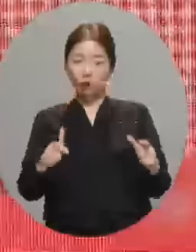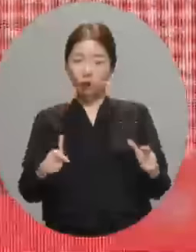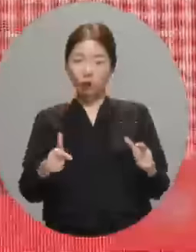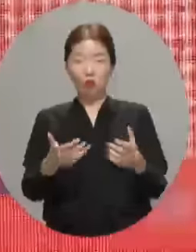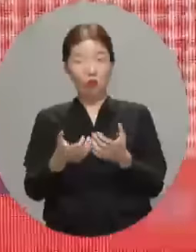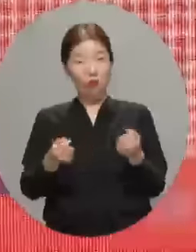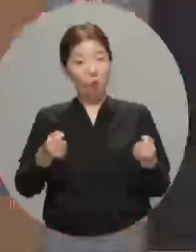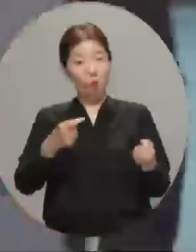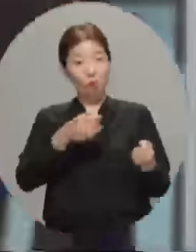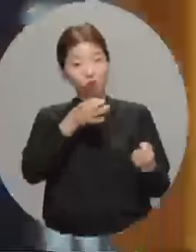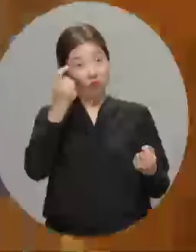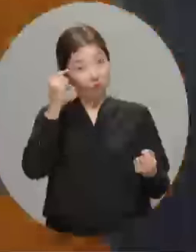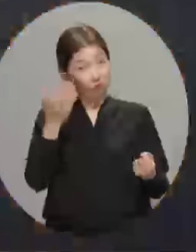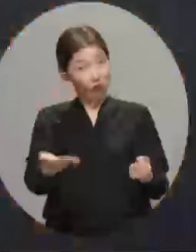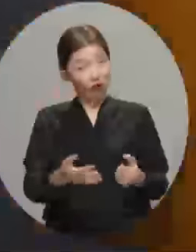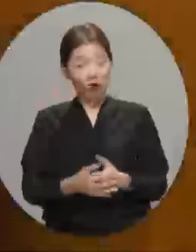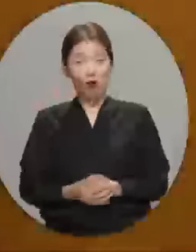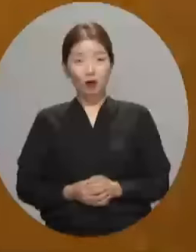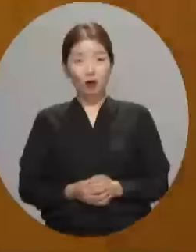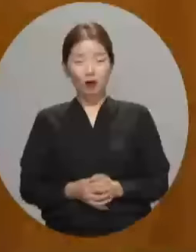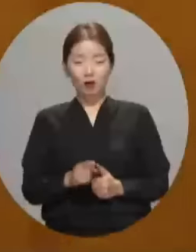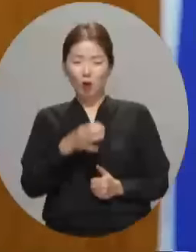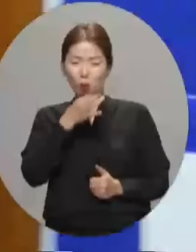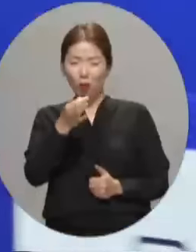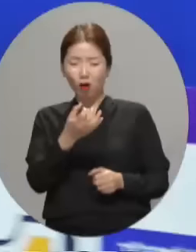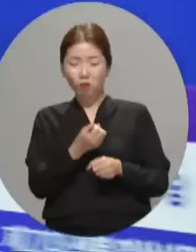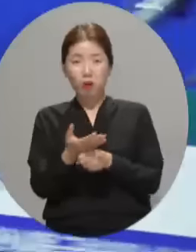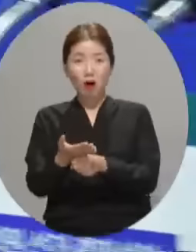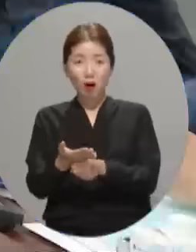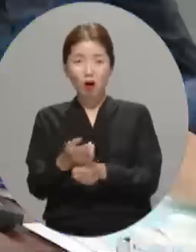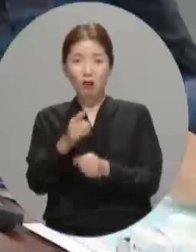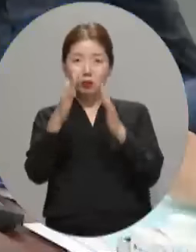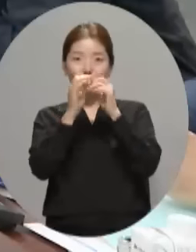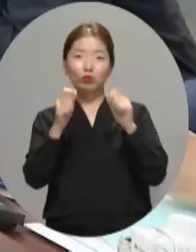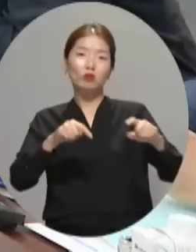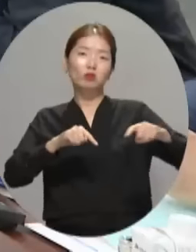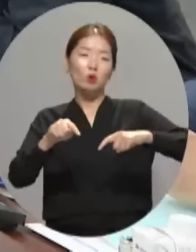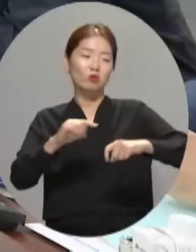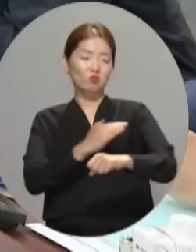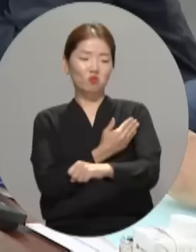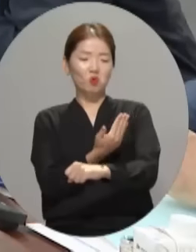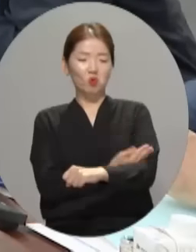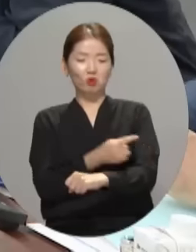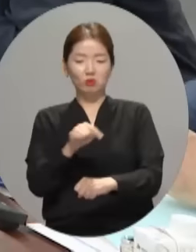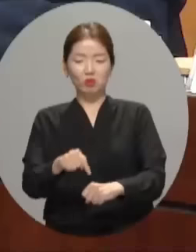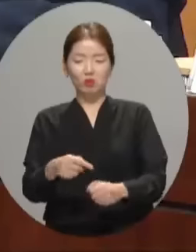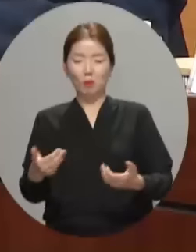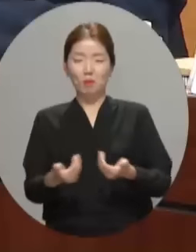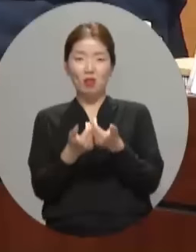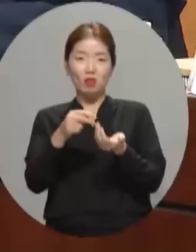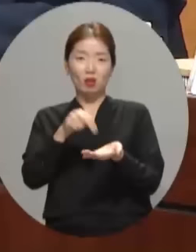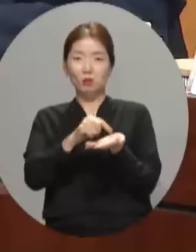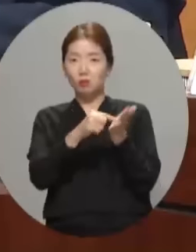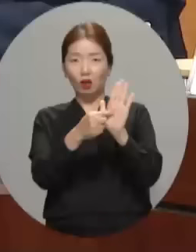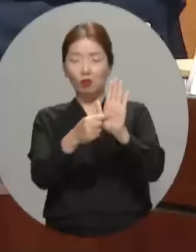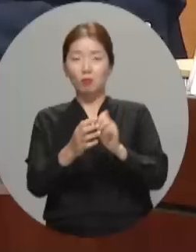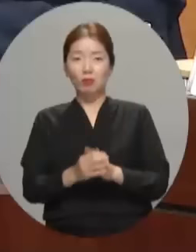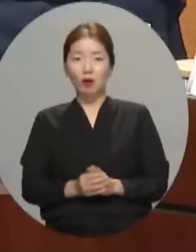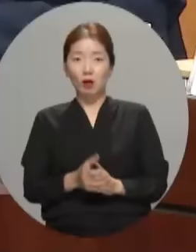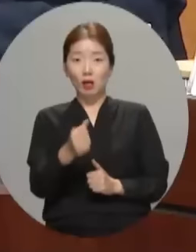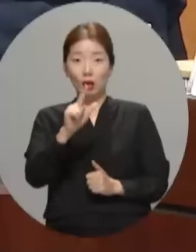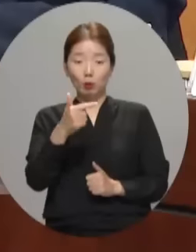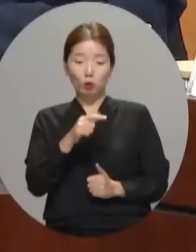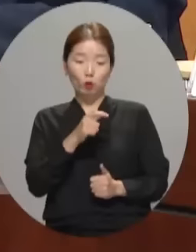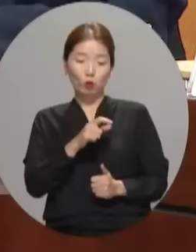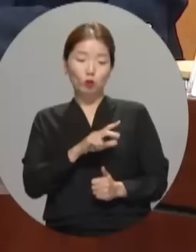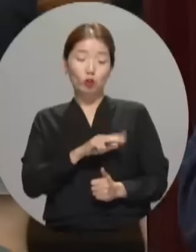따로 해야 되나요? 아, 그래요. 이런 발언이 전해지자 전북 정치권은 즉각 반발하고 나섰습니다. 한병도